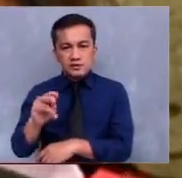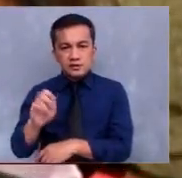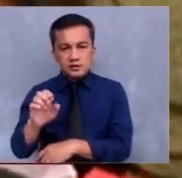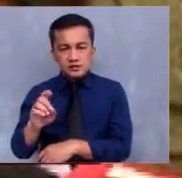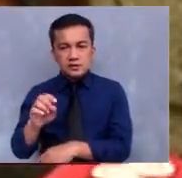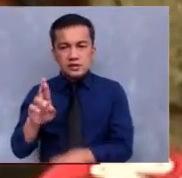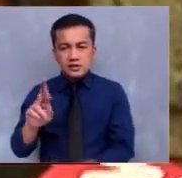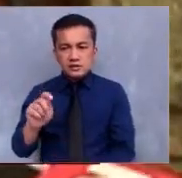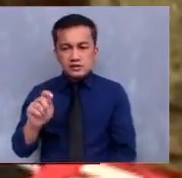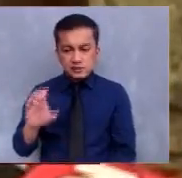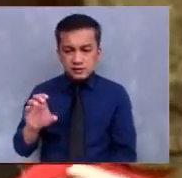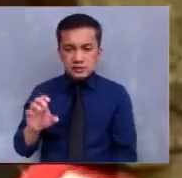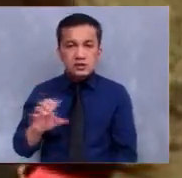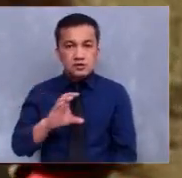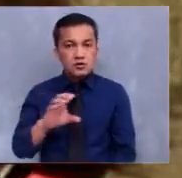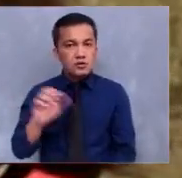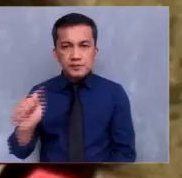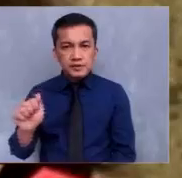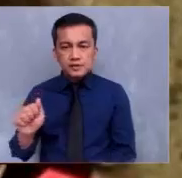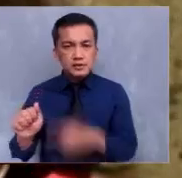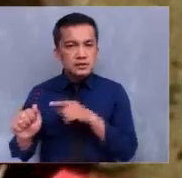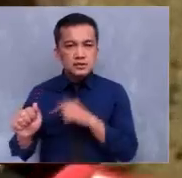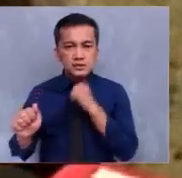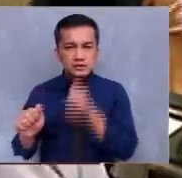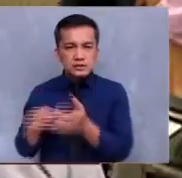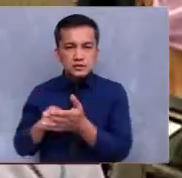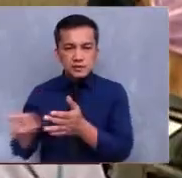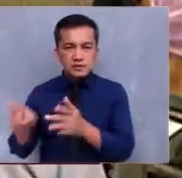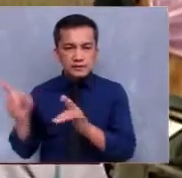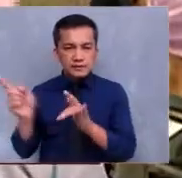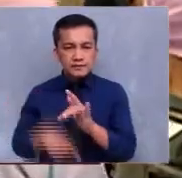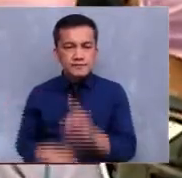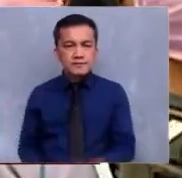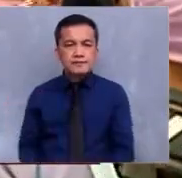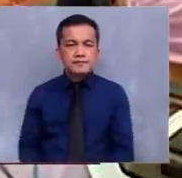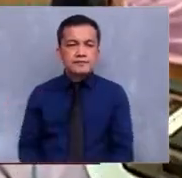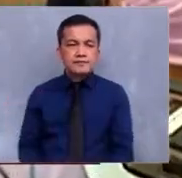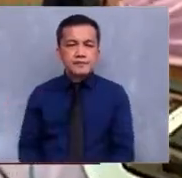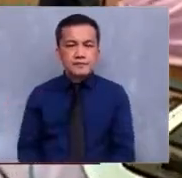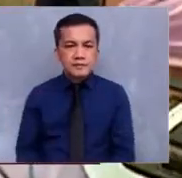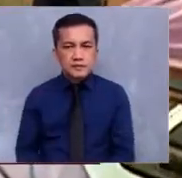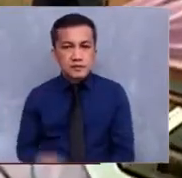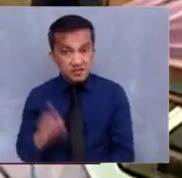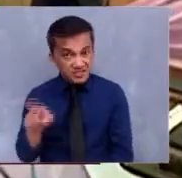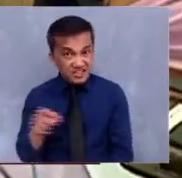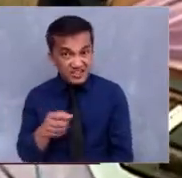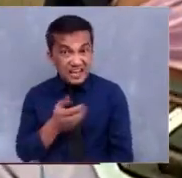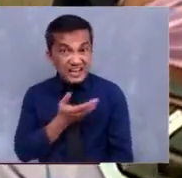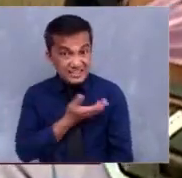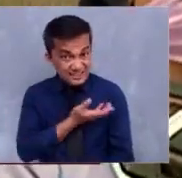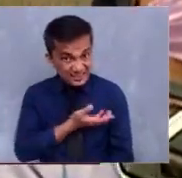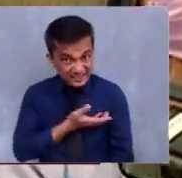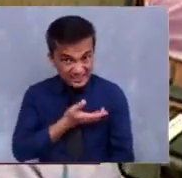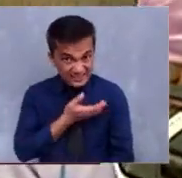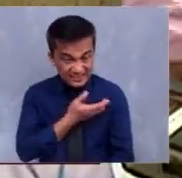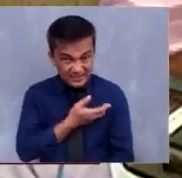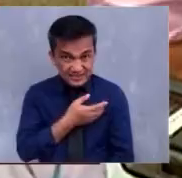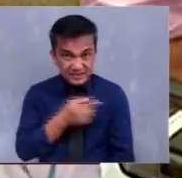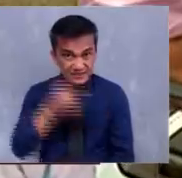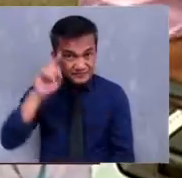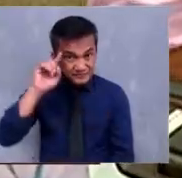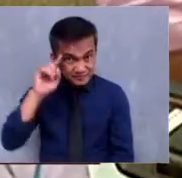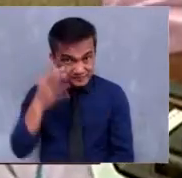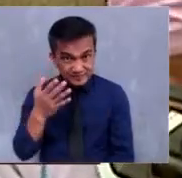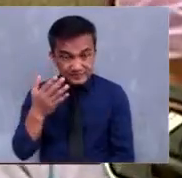Court at Court of Appeals, hindi siya nagbayad ng multa. Hindi ba yan moral turpitude? Kung hindi nyo pa alam na, hindi pa